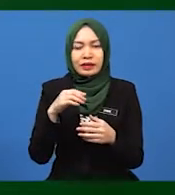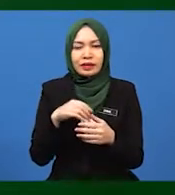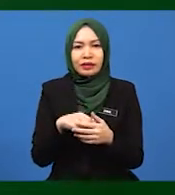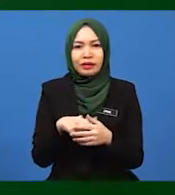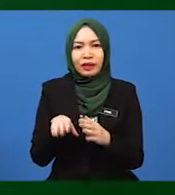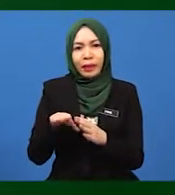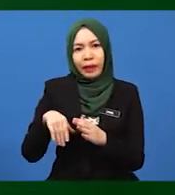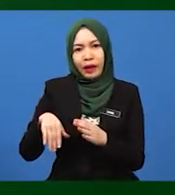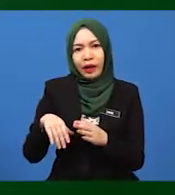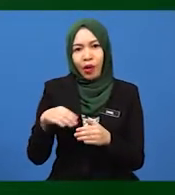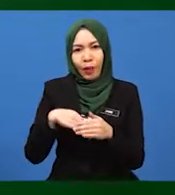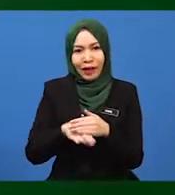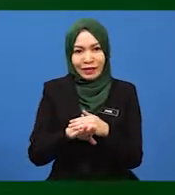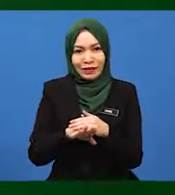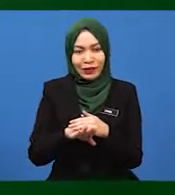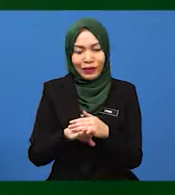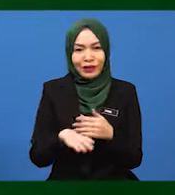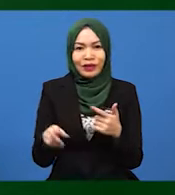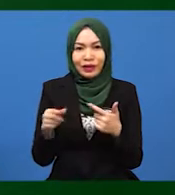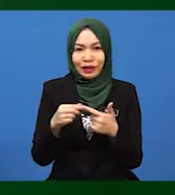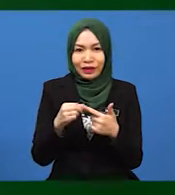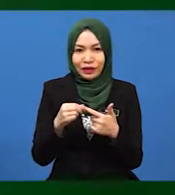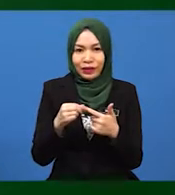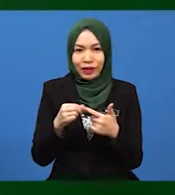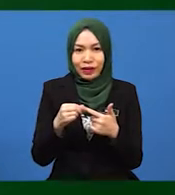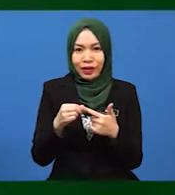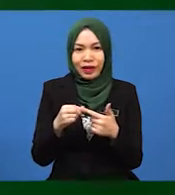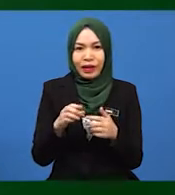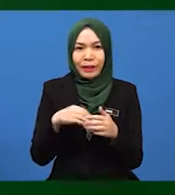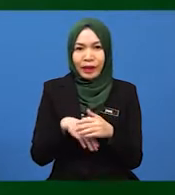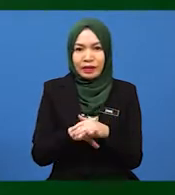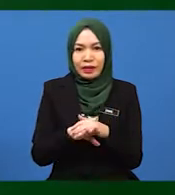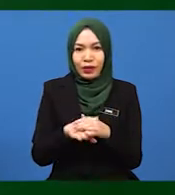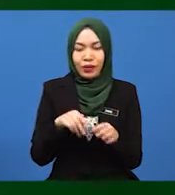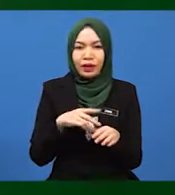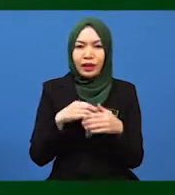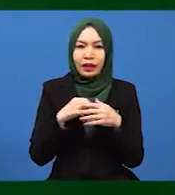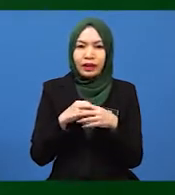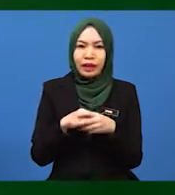Soalan kedua. Tempat kosong. Masuk ke dalam.